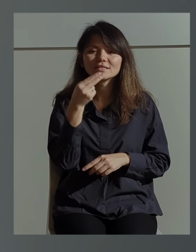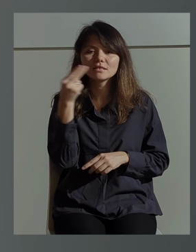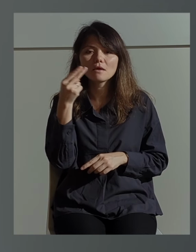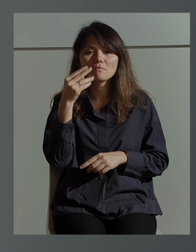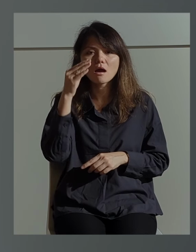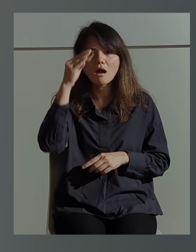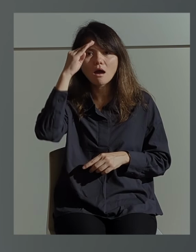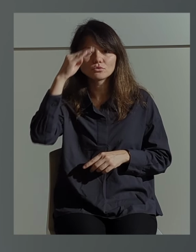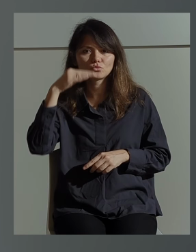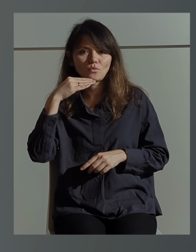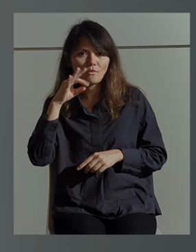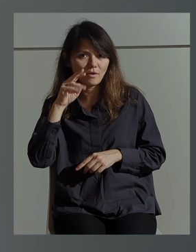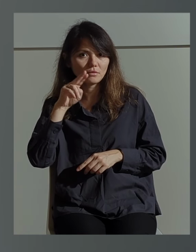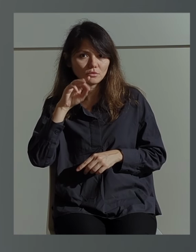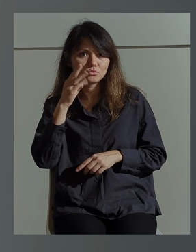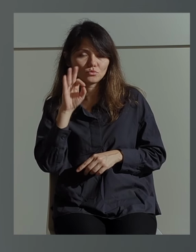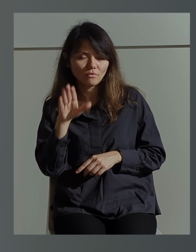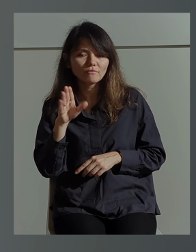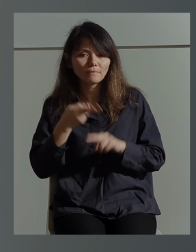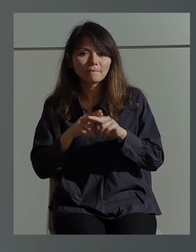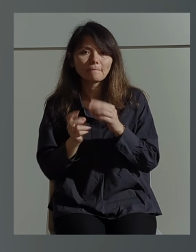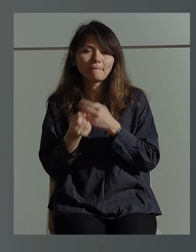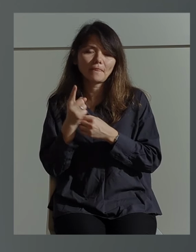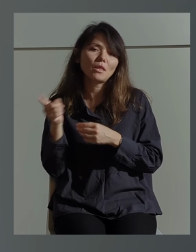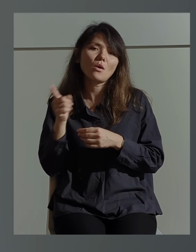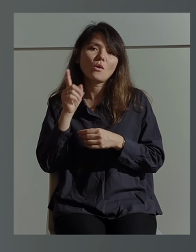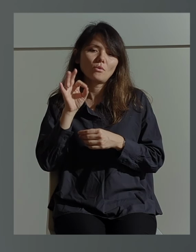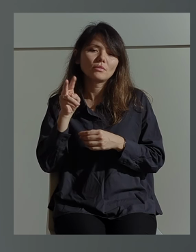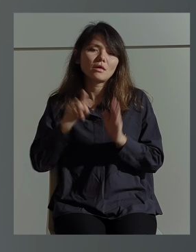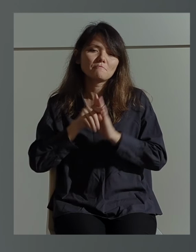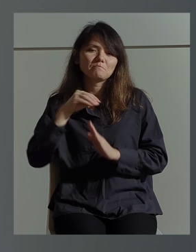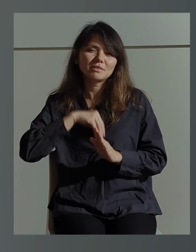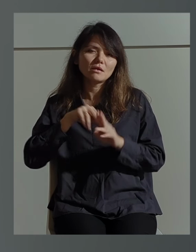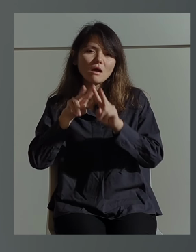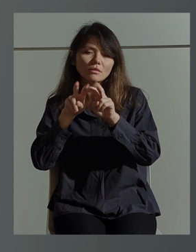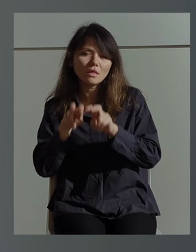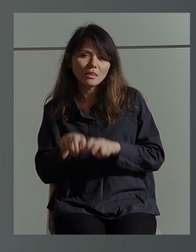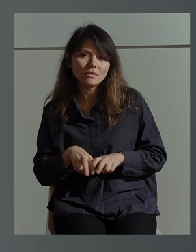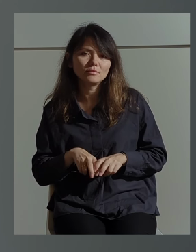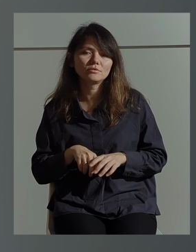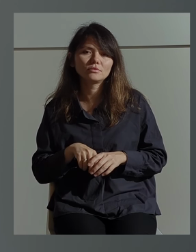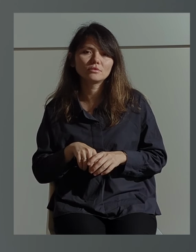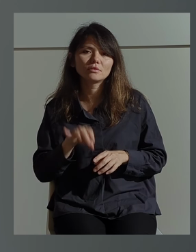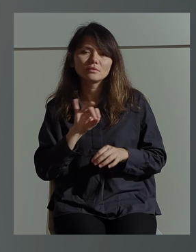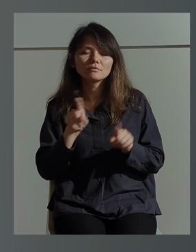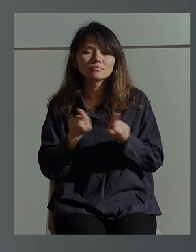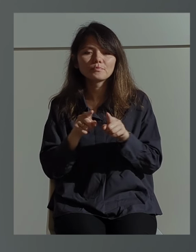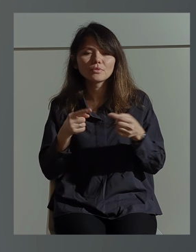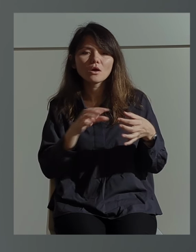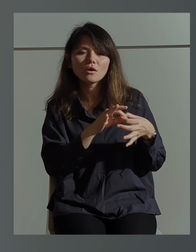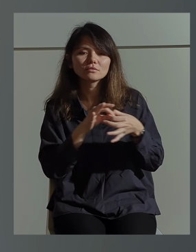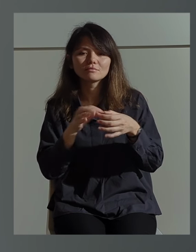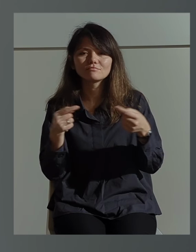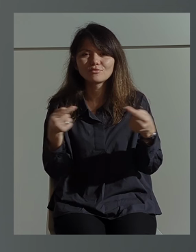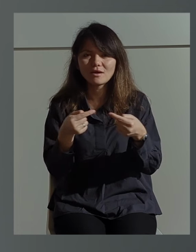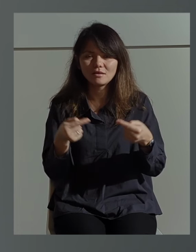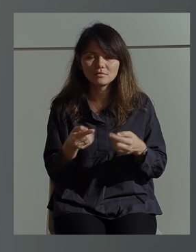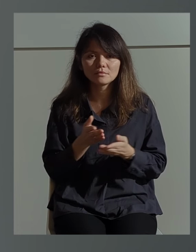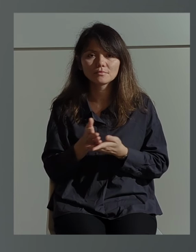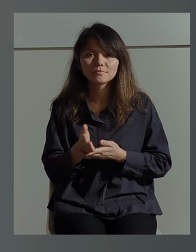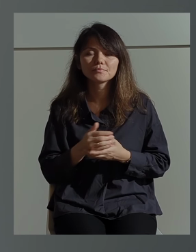появляется которую В общем какой-нибудь бы условный психоаналитик легко бы мог развить в соответствующий концептуальный план а